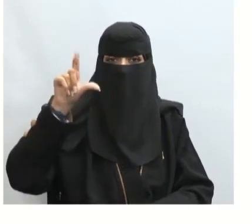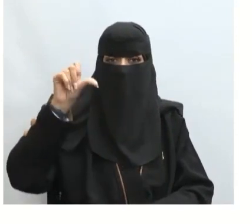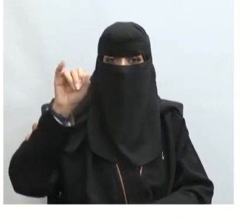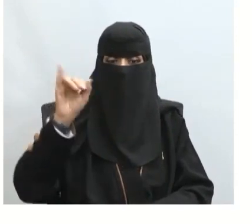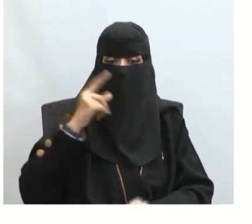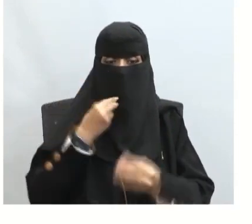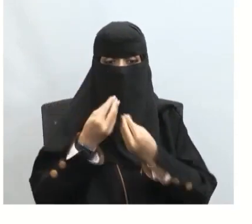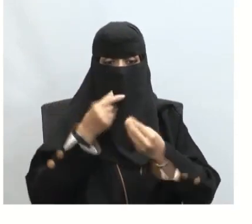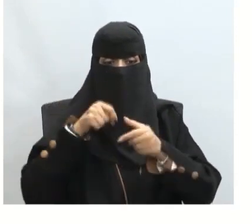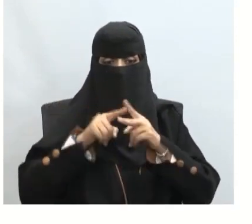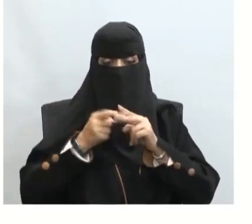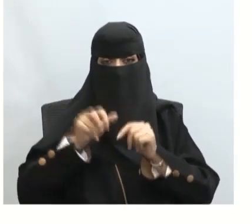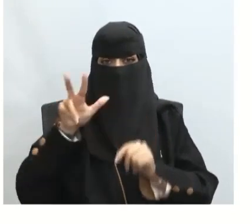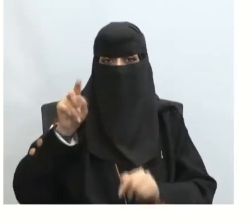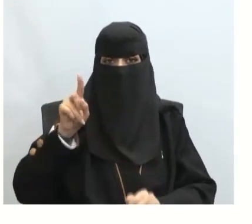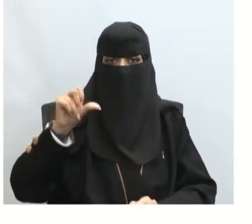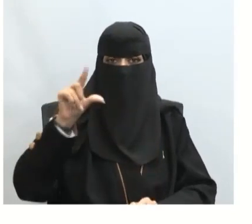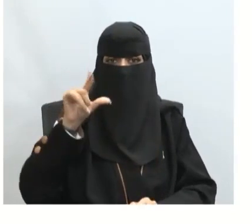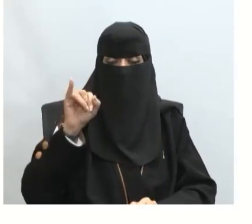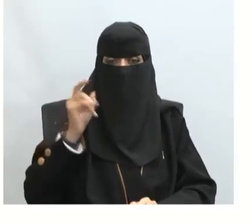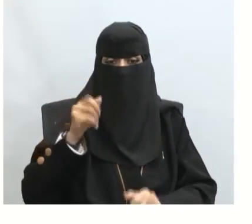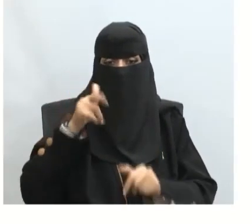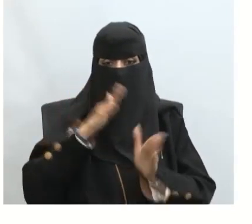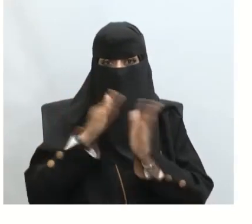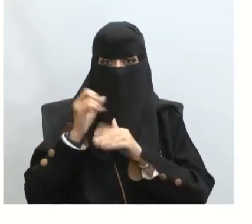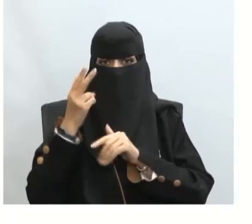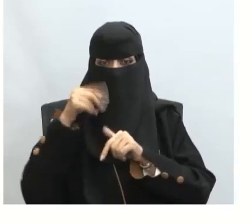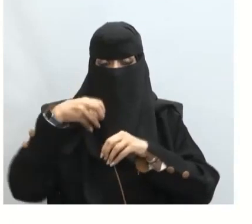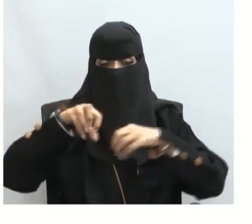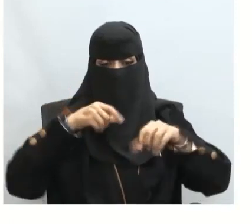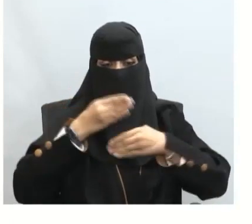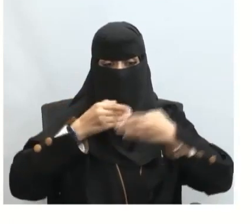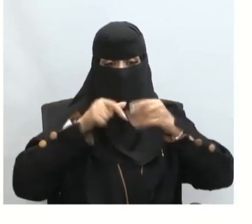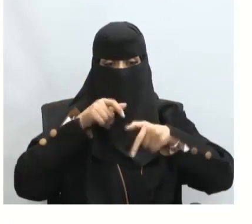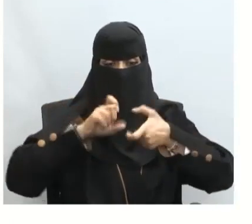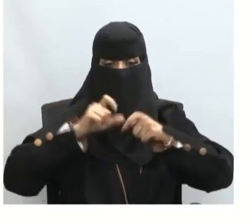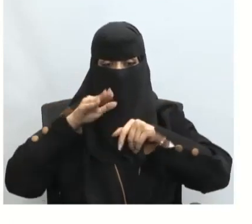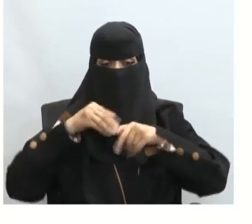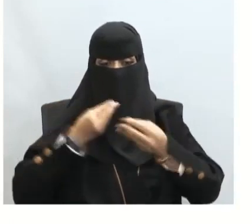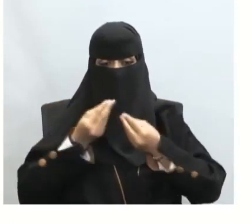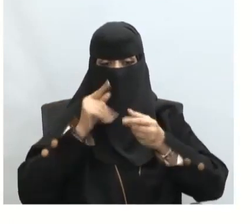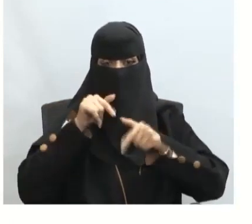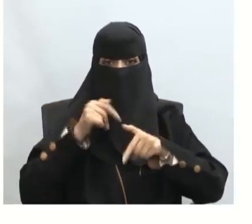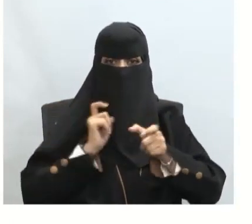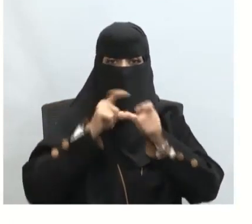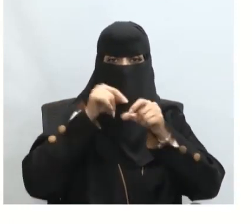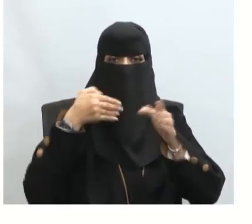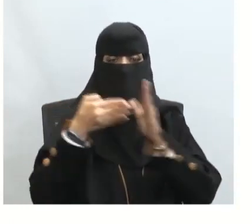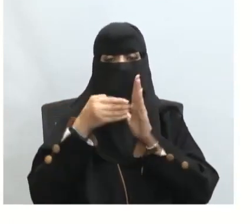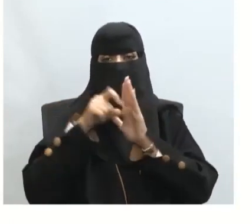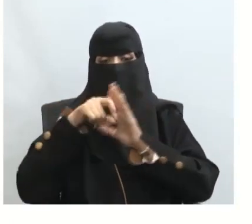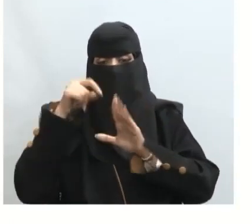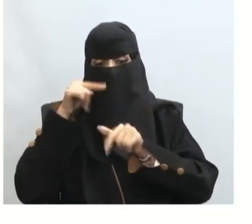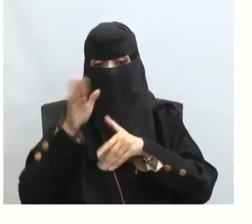المستعمله لصناعه البوليمرات نحن في الباب الثاني مشتقات المركبات الهيدروكربونيه وتفاعلاتها وصلنا الى اخر درس فيه